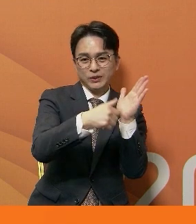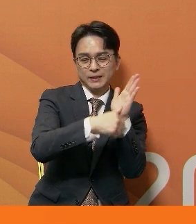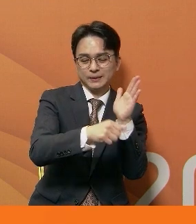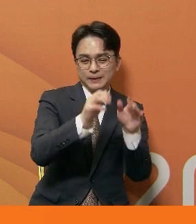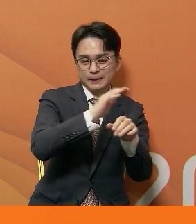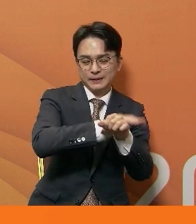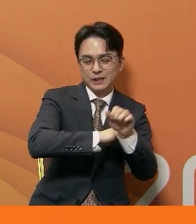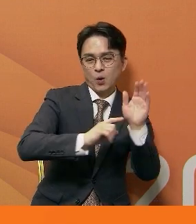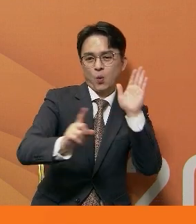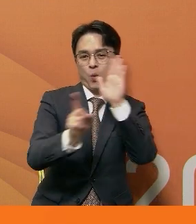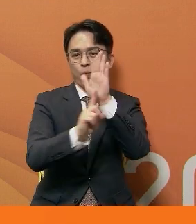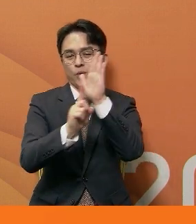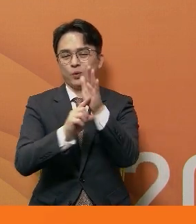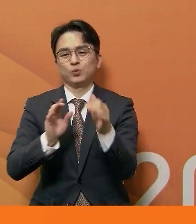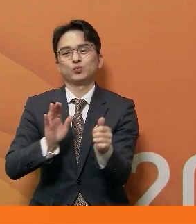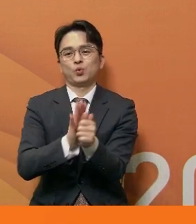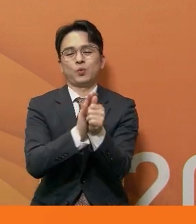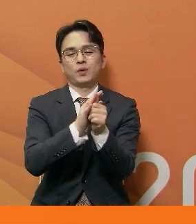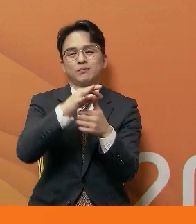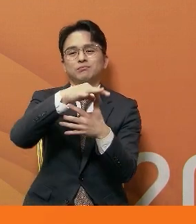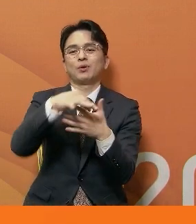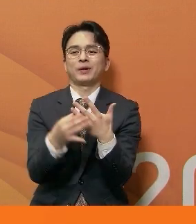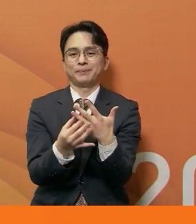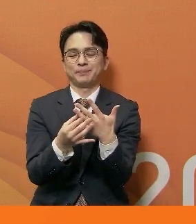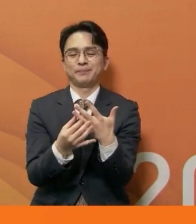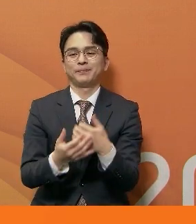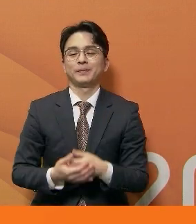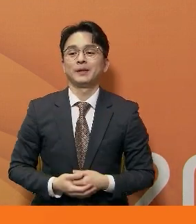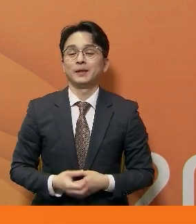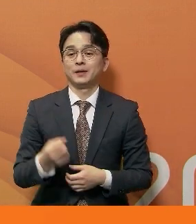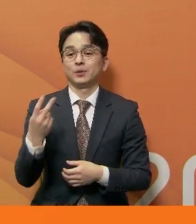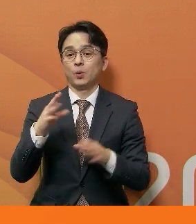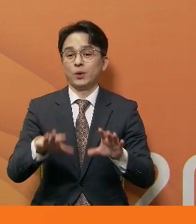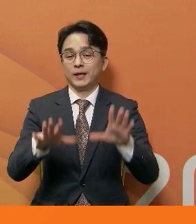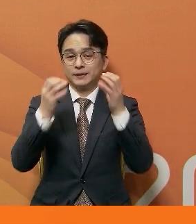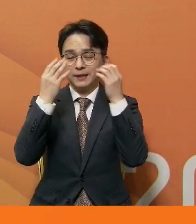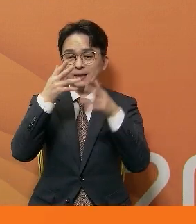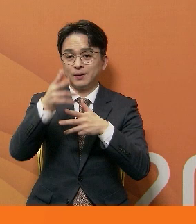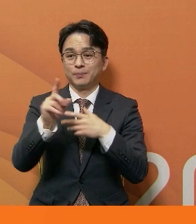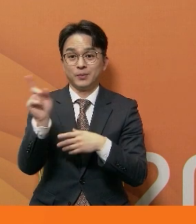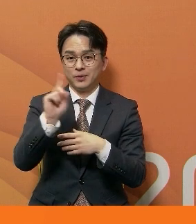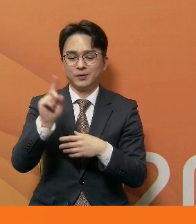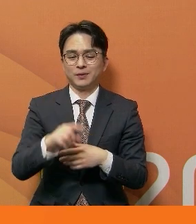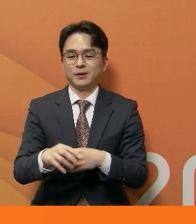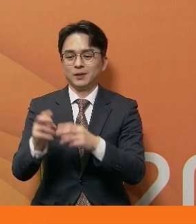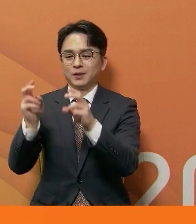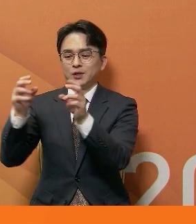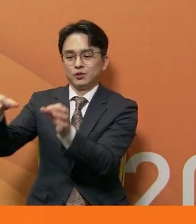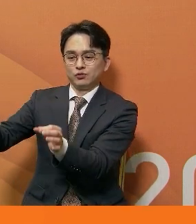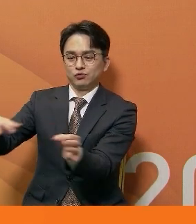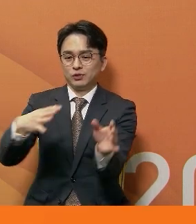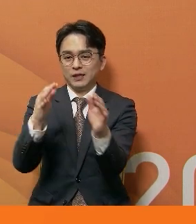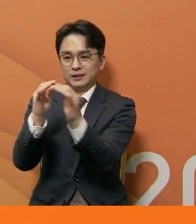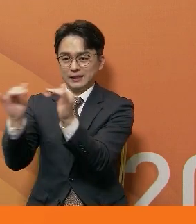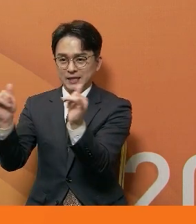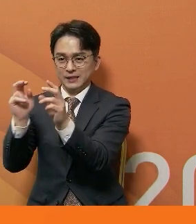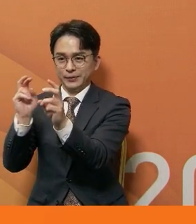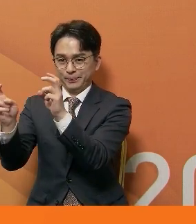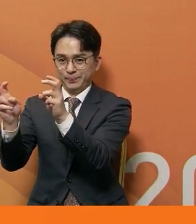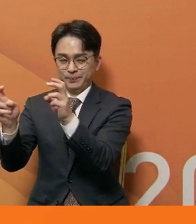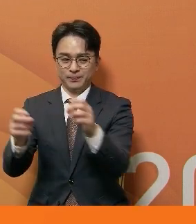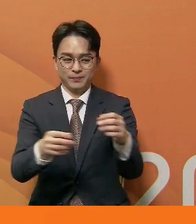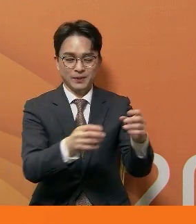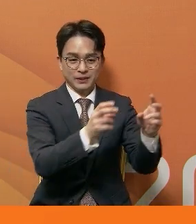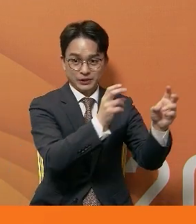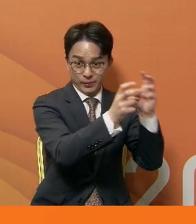올해부터 도입이 된 건데 우리 컨텐츠 기업하고 투자자들을 매칭을 시켜서 4월부터 같이 시작을 합니다